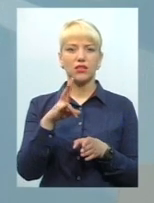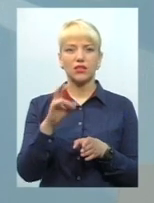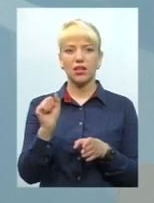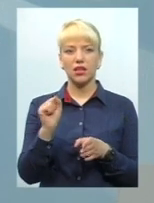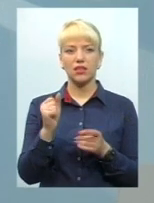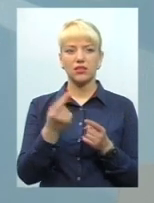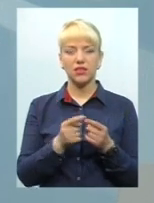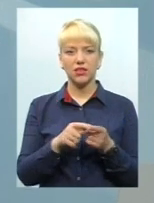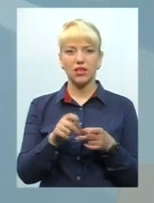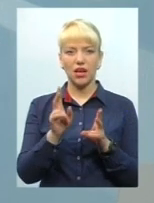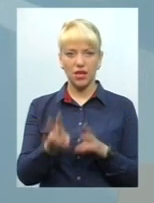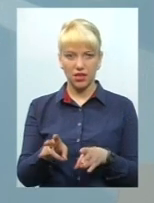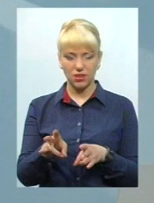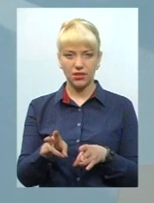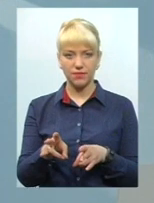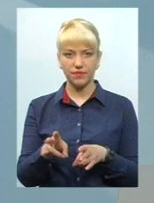цієї трагедії.